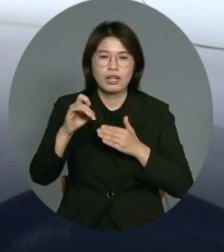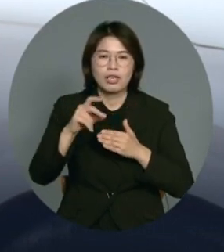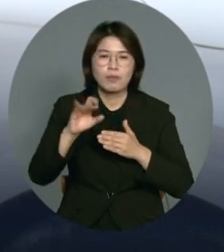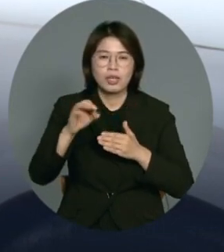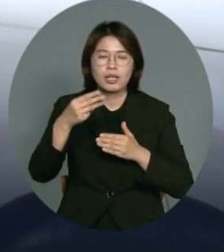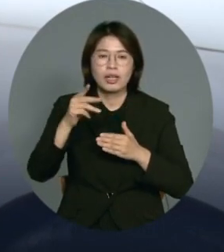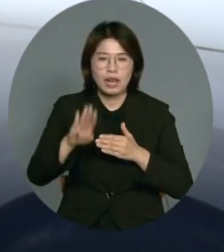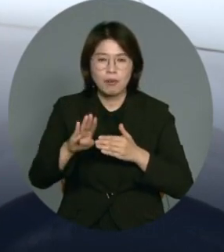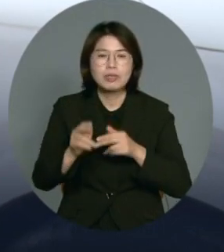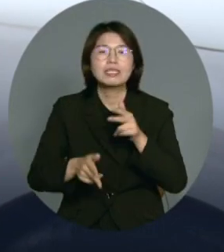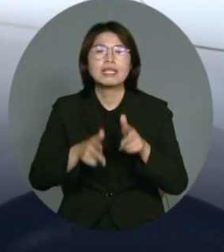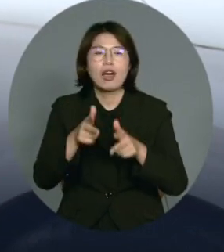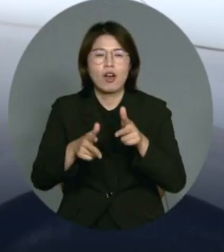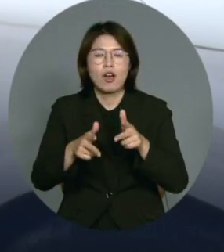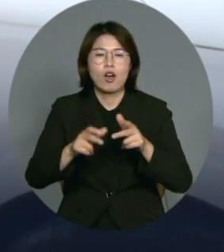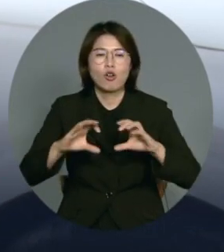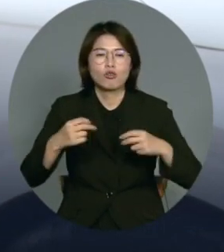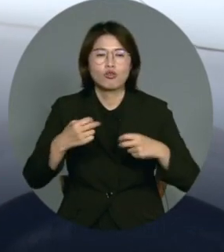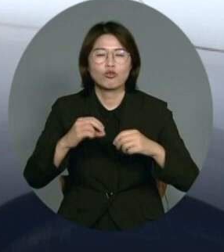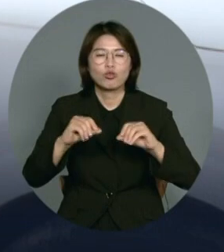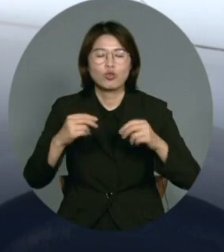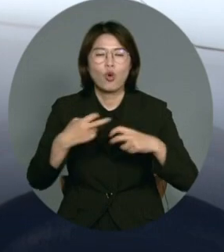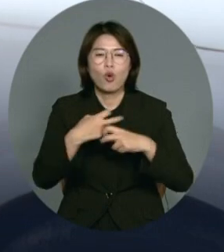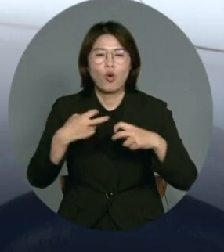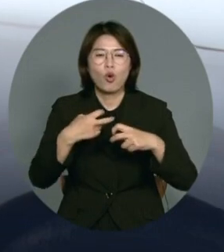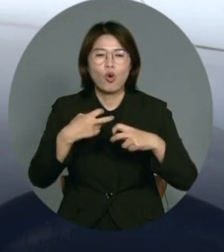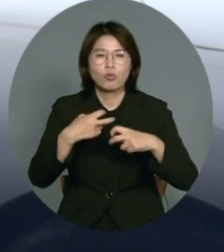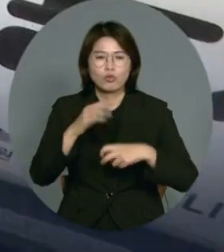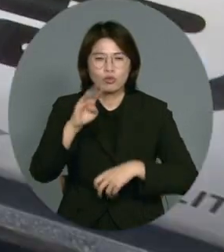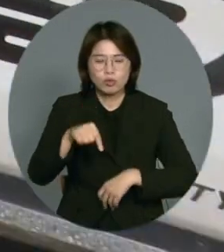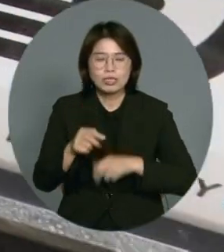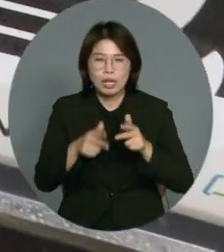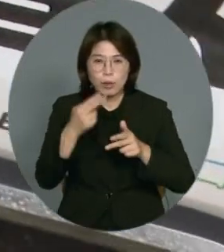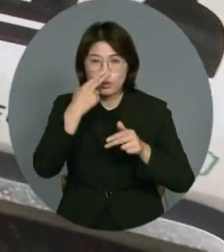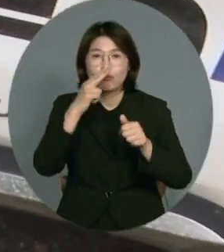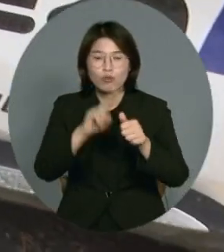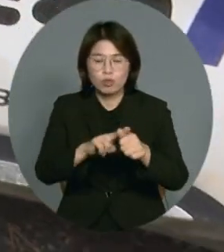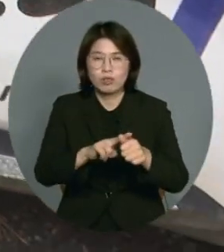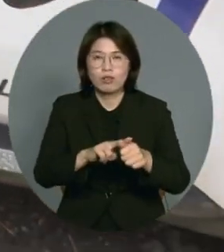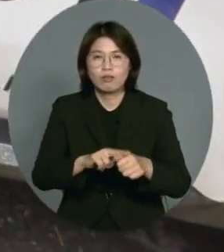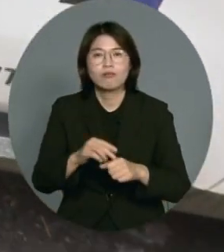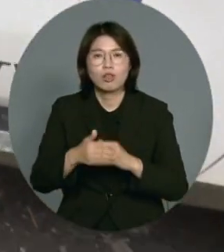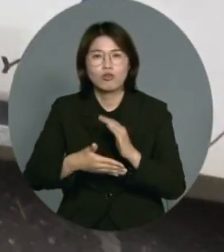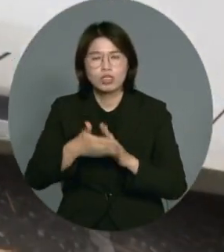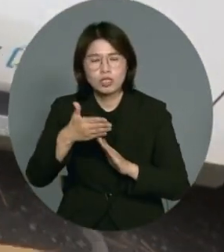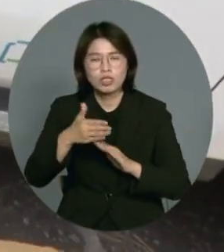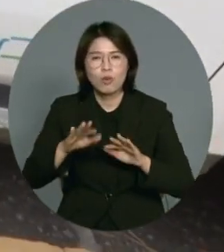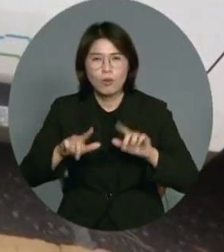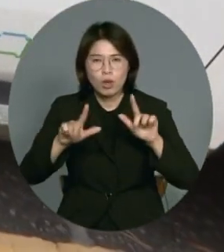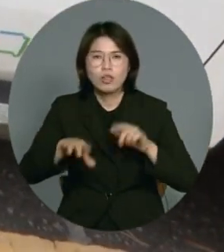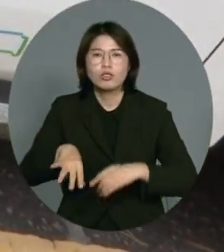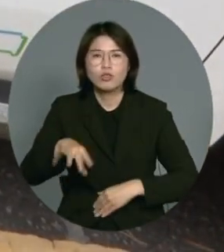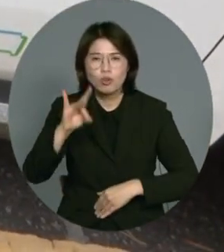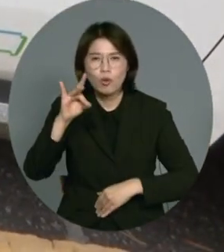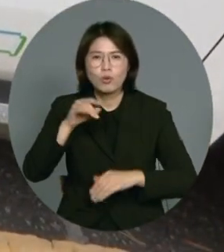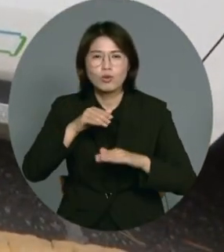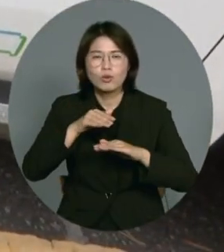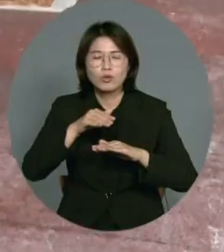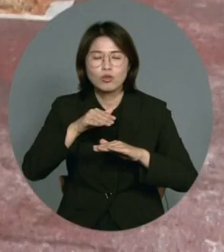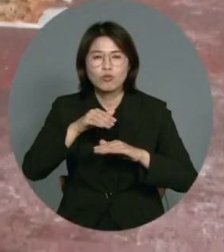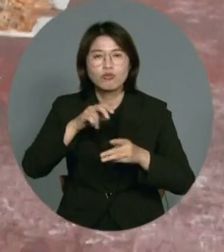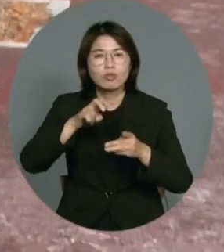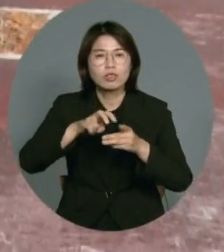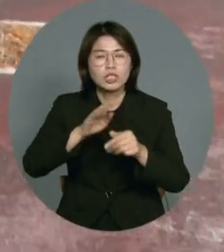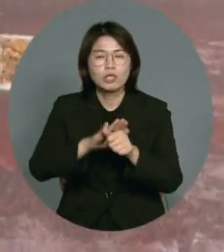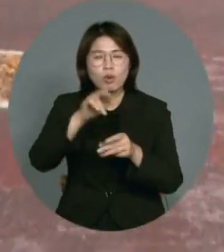리빙랩이랑 하는 사업이 있는데요. 국토부의 사업에 공모에 도전해서. 대구시는 올해 초 자율주행 융합지원센터도